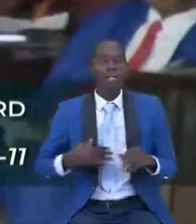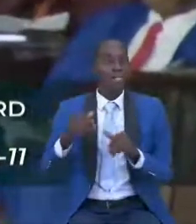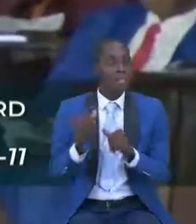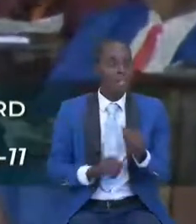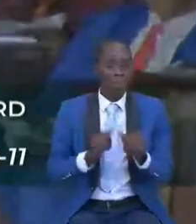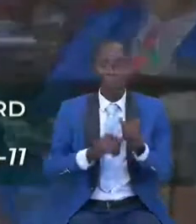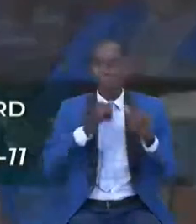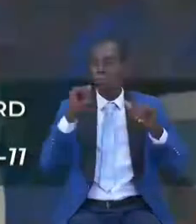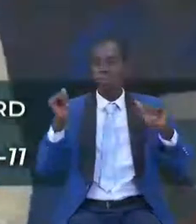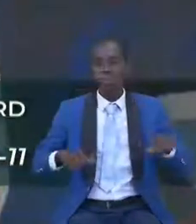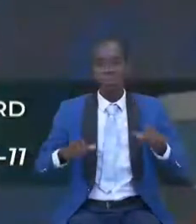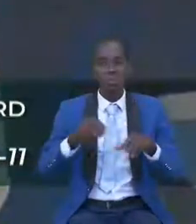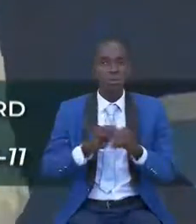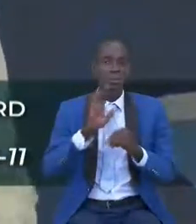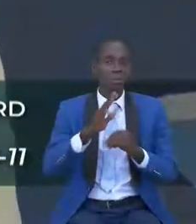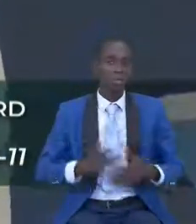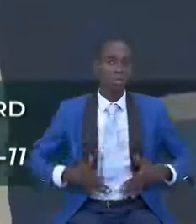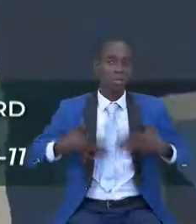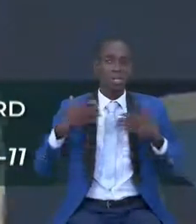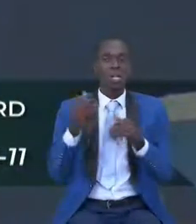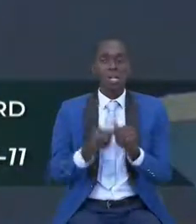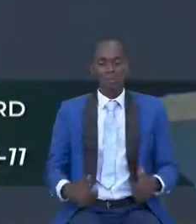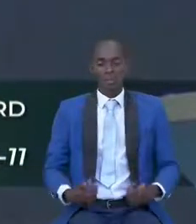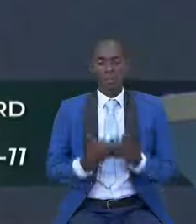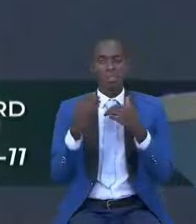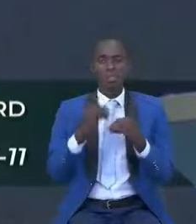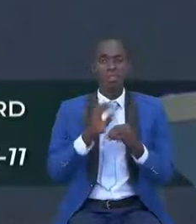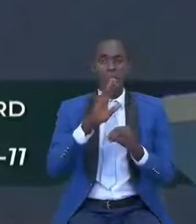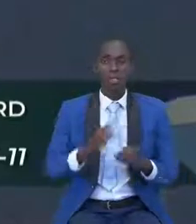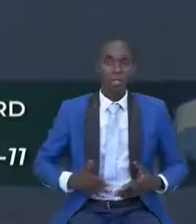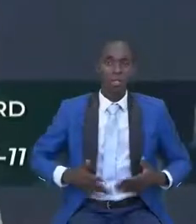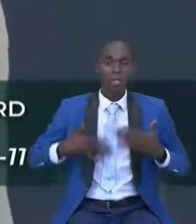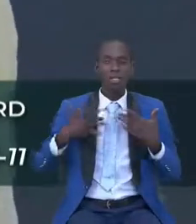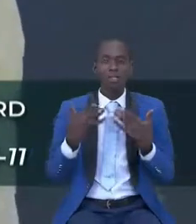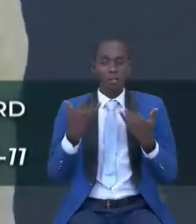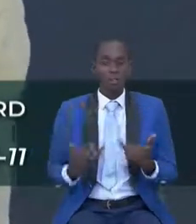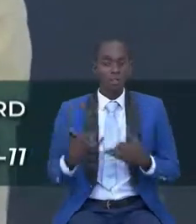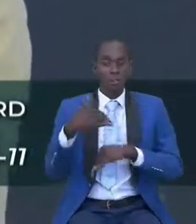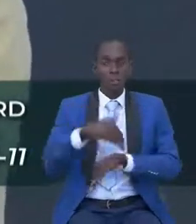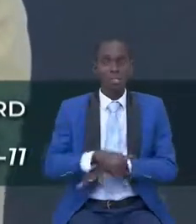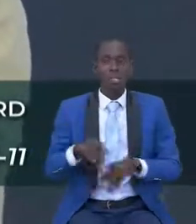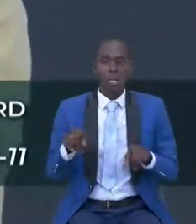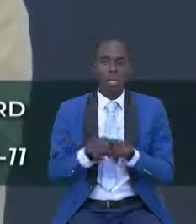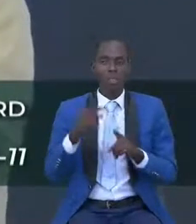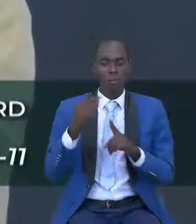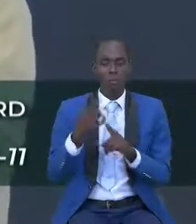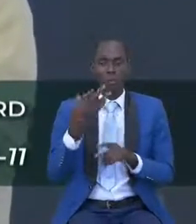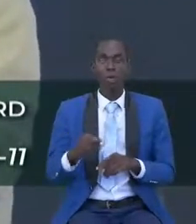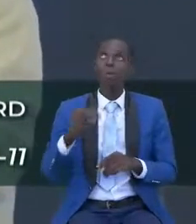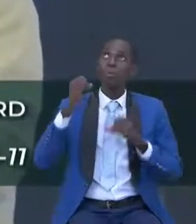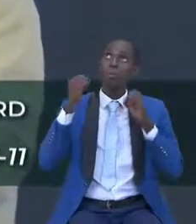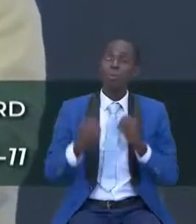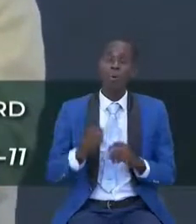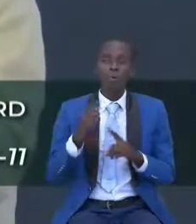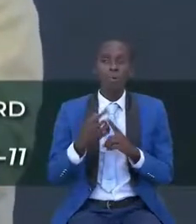rétabli et toute impossibilité de ta vie, tout défi de ta vie ce soir, comme